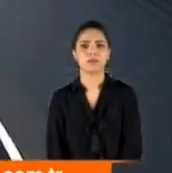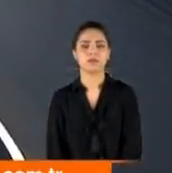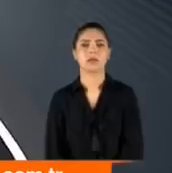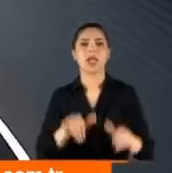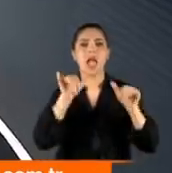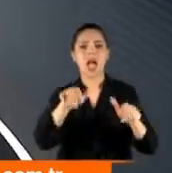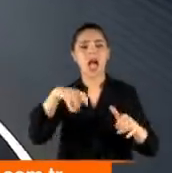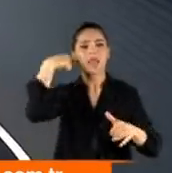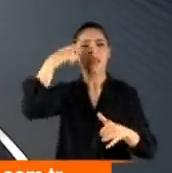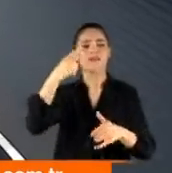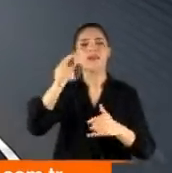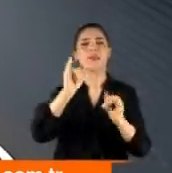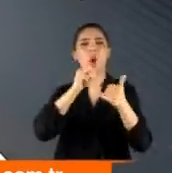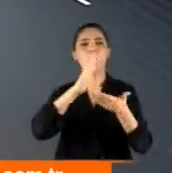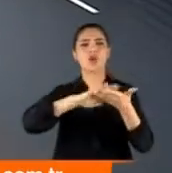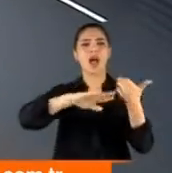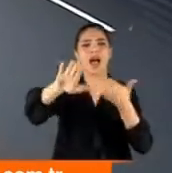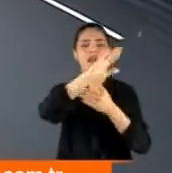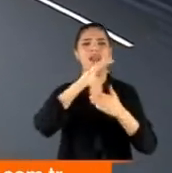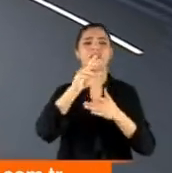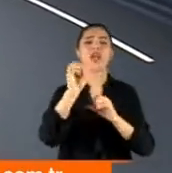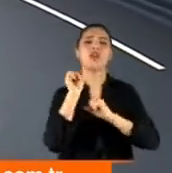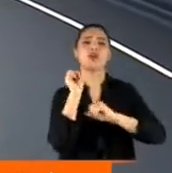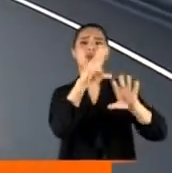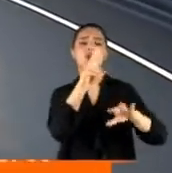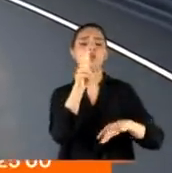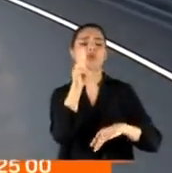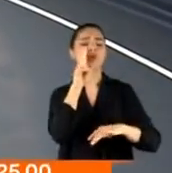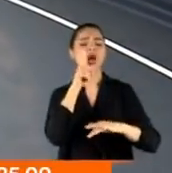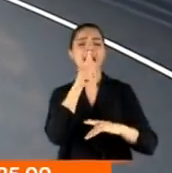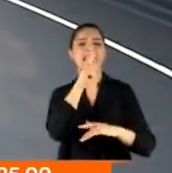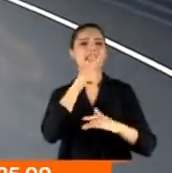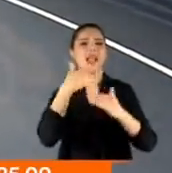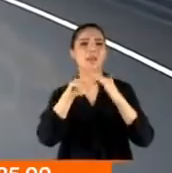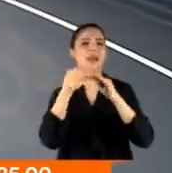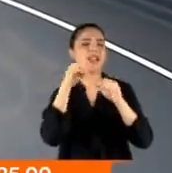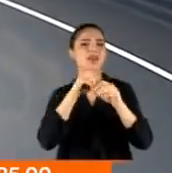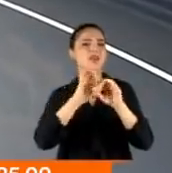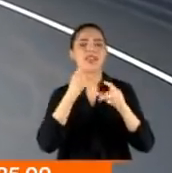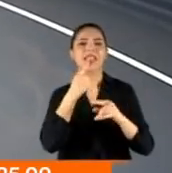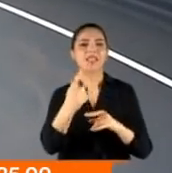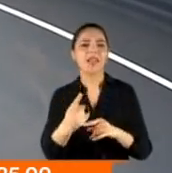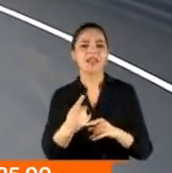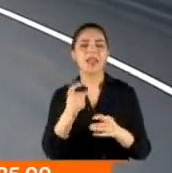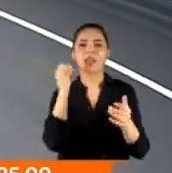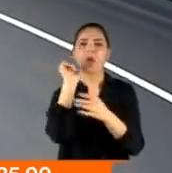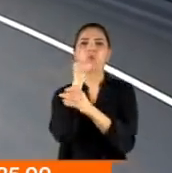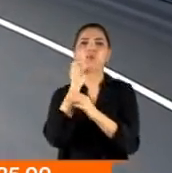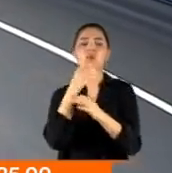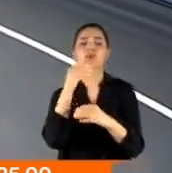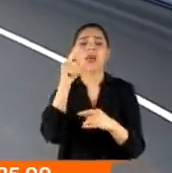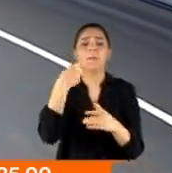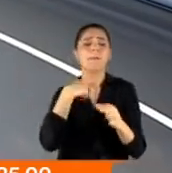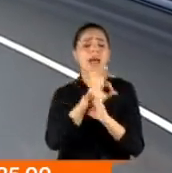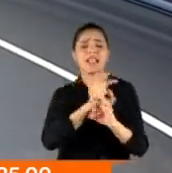aynı dizide yer aldığı oyuncu arkadaşlarına gönderdiği son sesli mesajında şöyle demişti. Usta isim. Hiçbir zaman